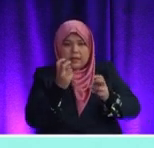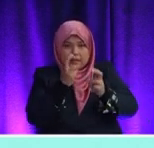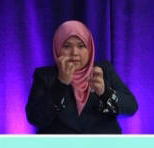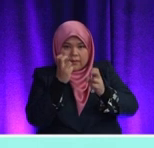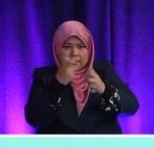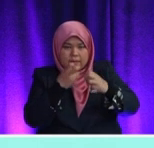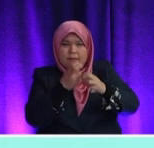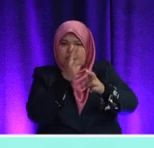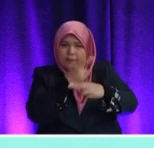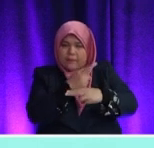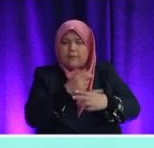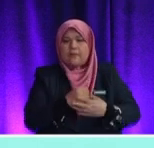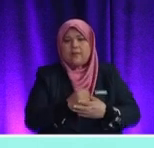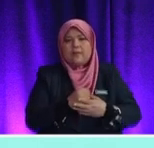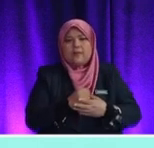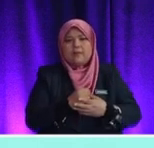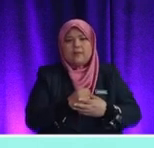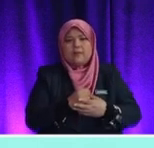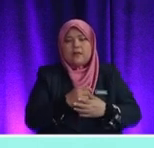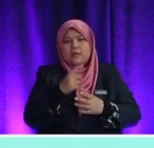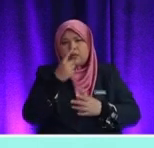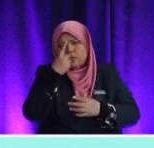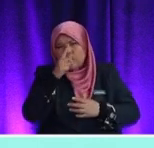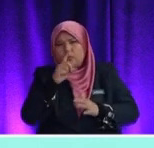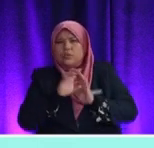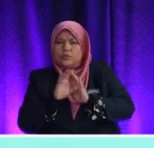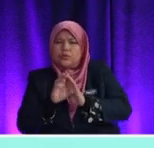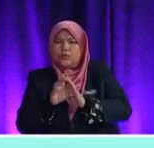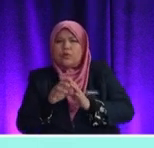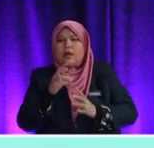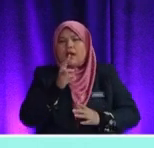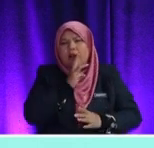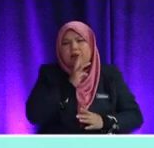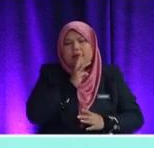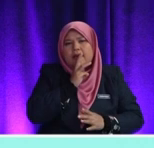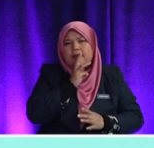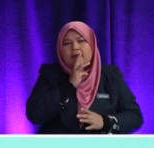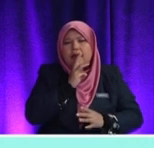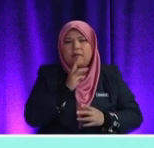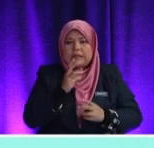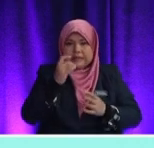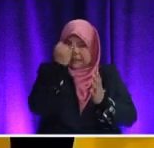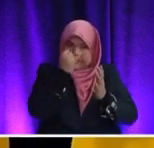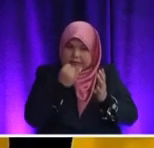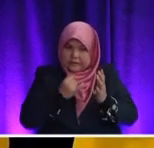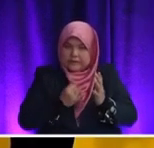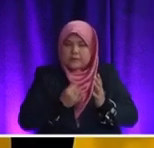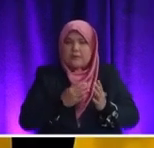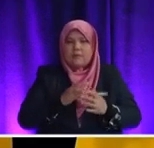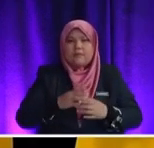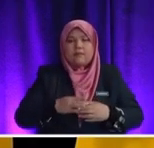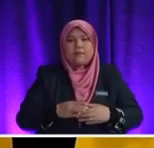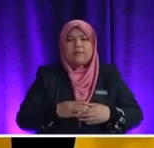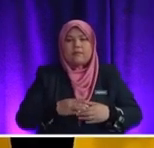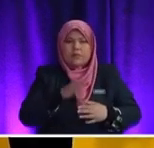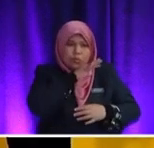dilakukan untuk contohnya air yang dihasilkan waktu canting batik Oke ayo tekan foto